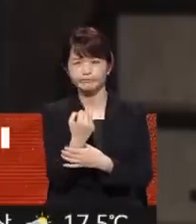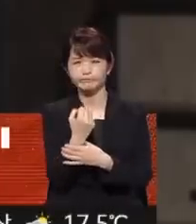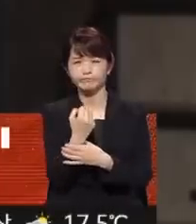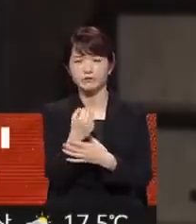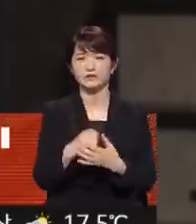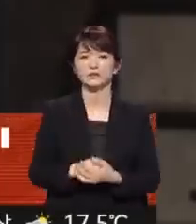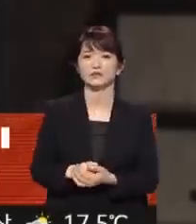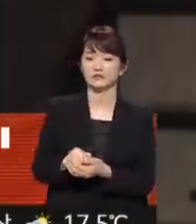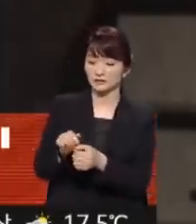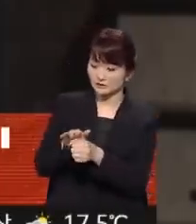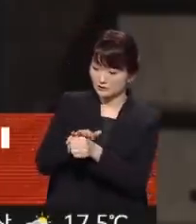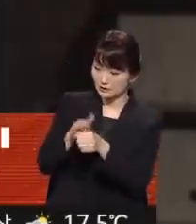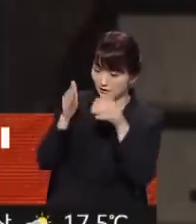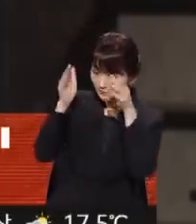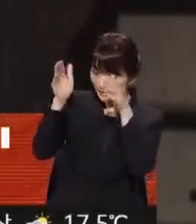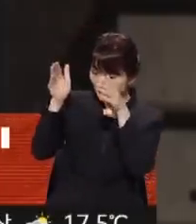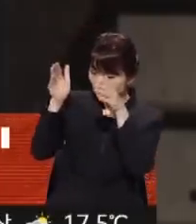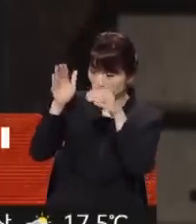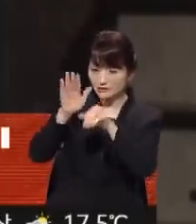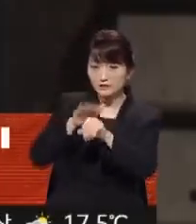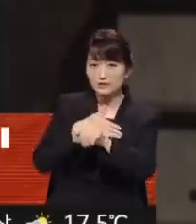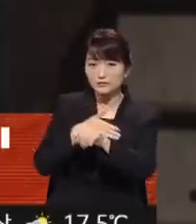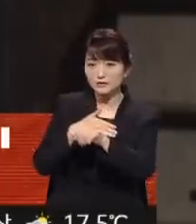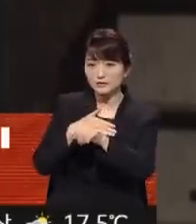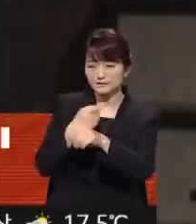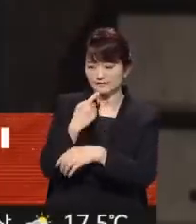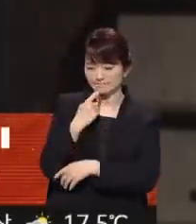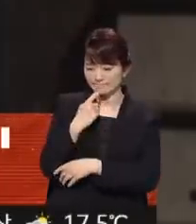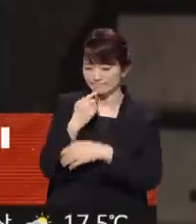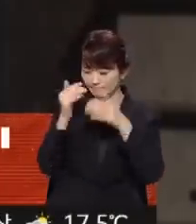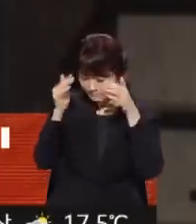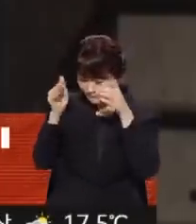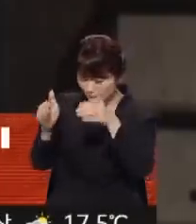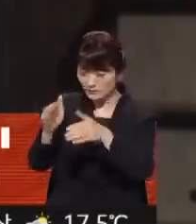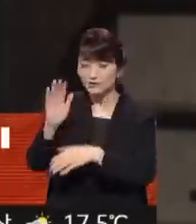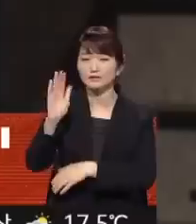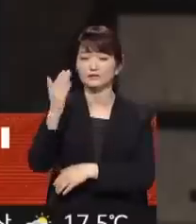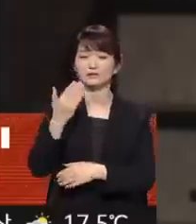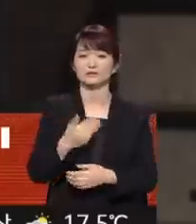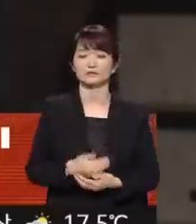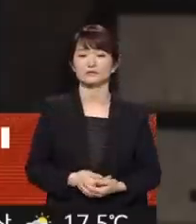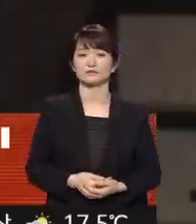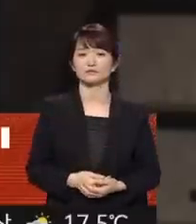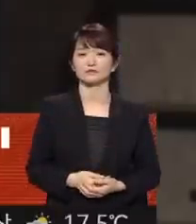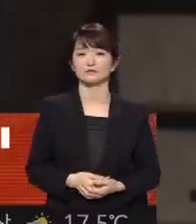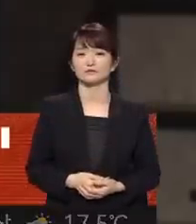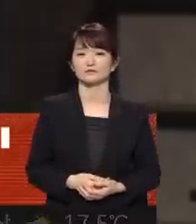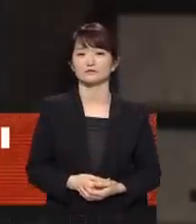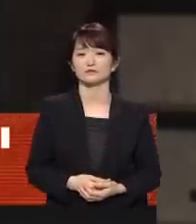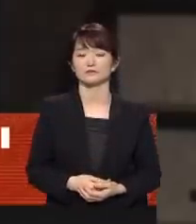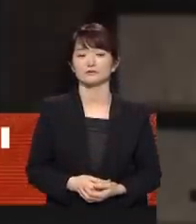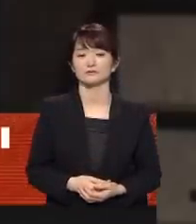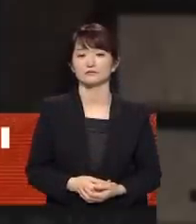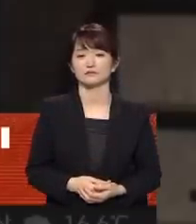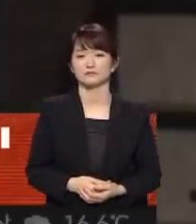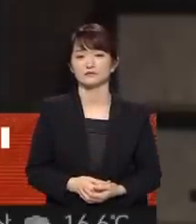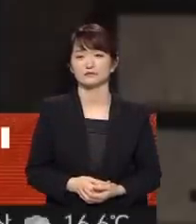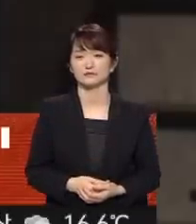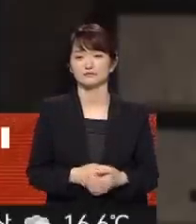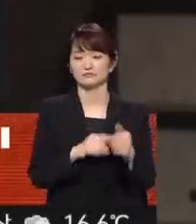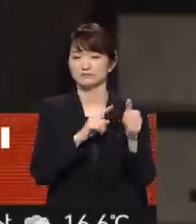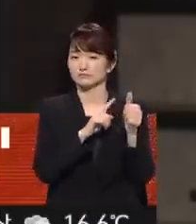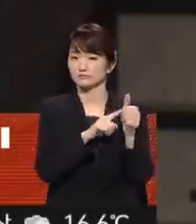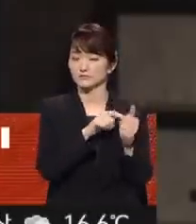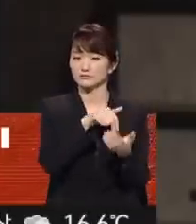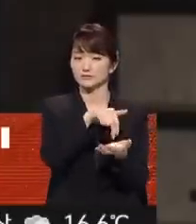방향성을 잘못 이렇게 잡게 되면 집착으로 이렇게 변질이 되게 될 수밖에 없는 거죠. 그래서 제가 봤을 때는 저